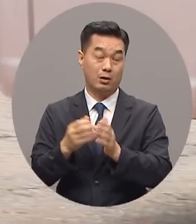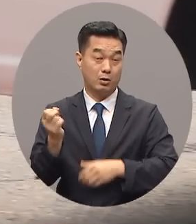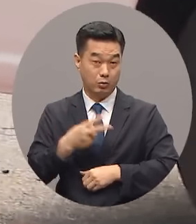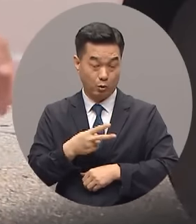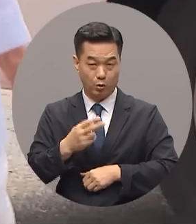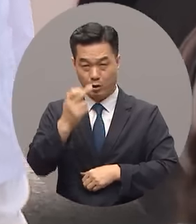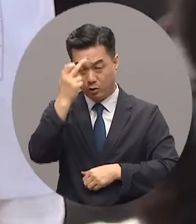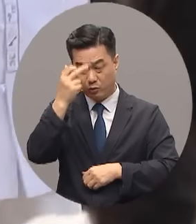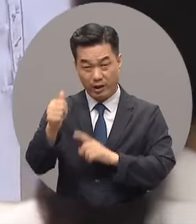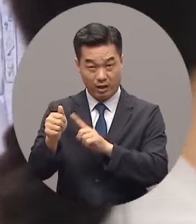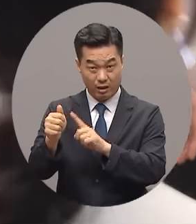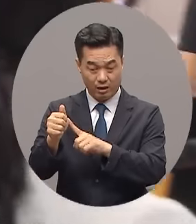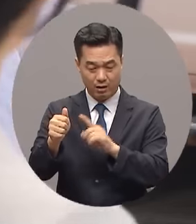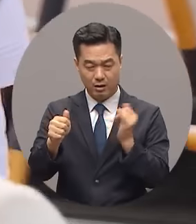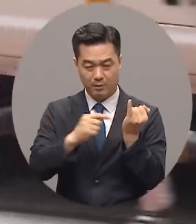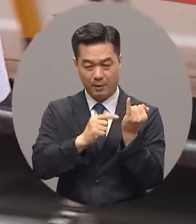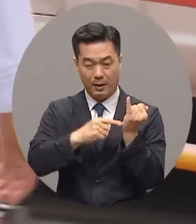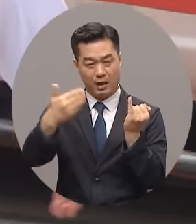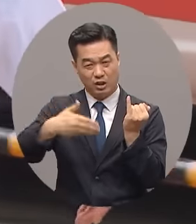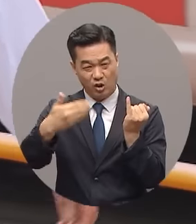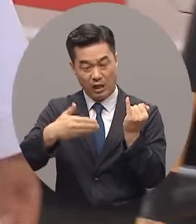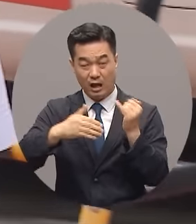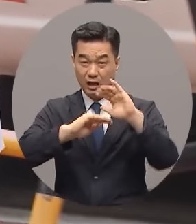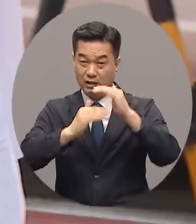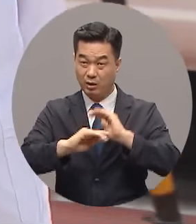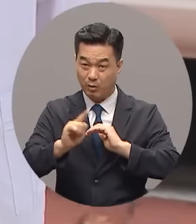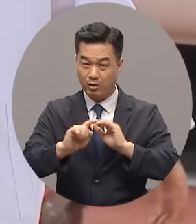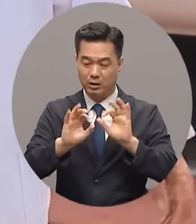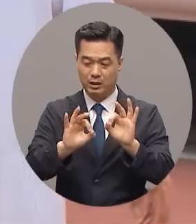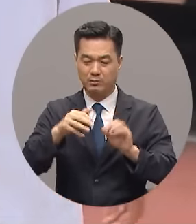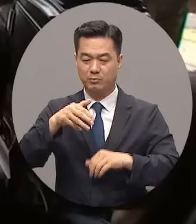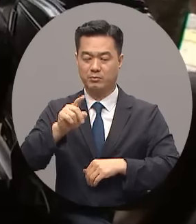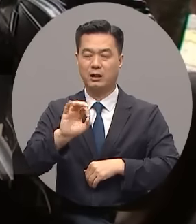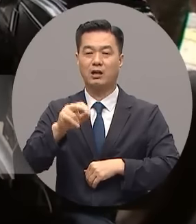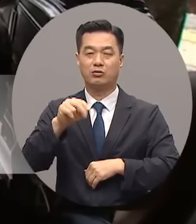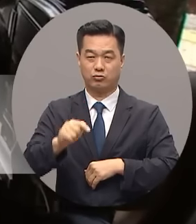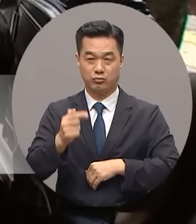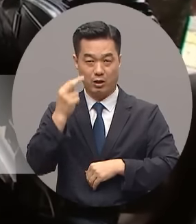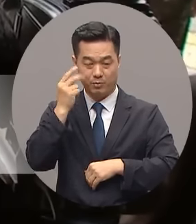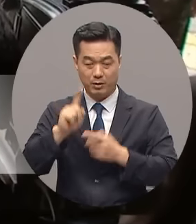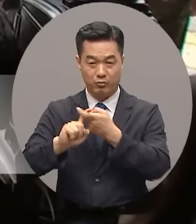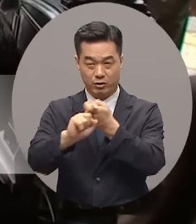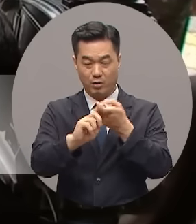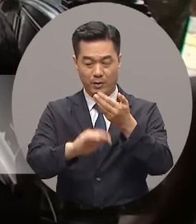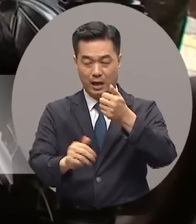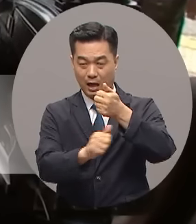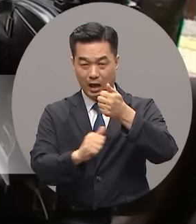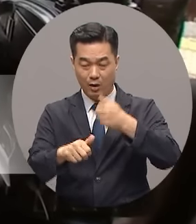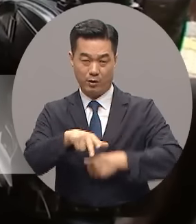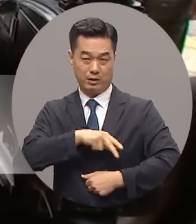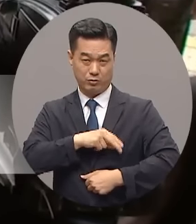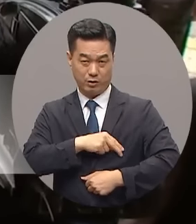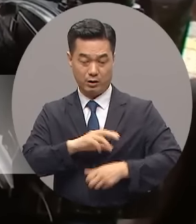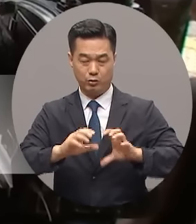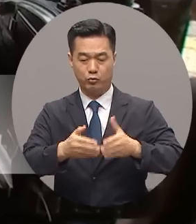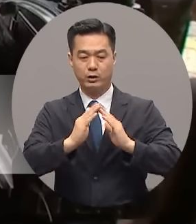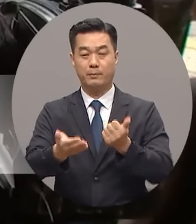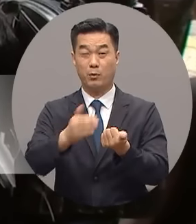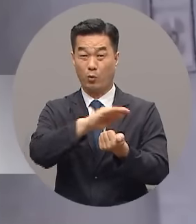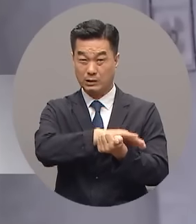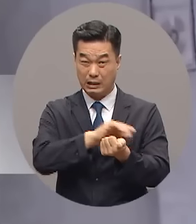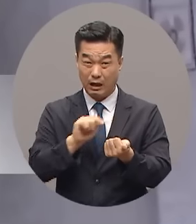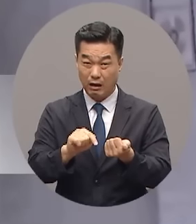최재 목사가 김여사에게 청했다고 하는 김창준 전미국 연방 하원의원의 국립묘지 안장 등은